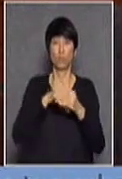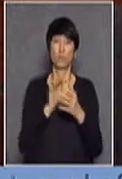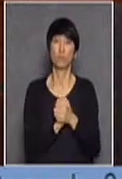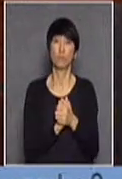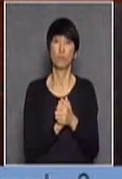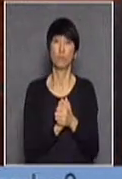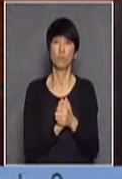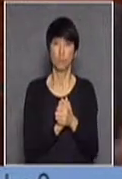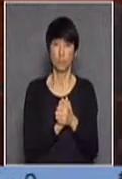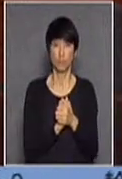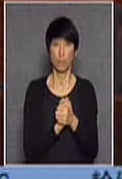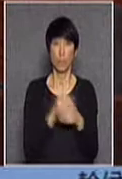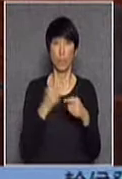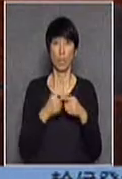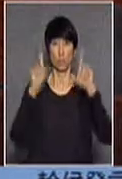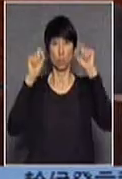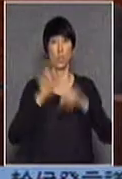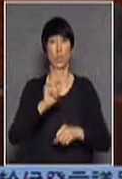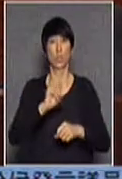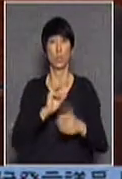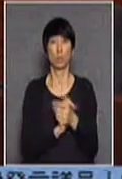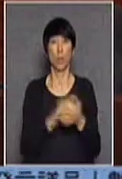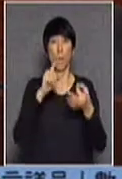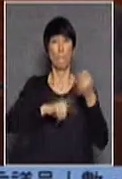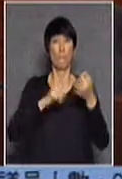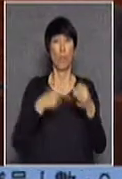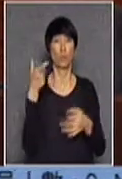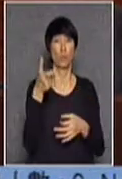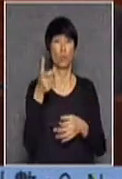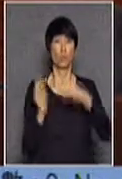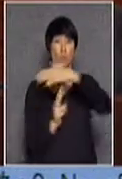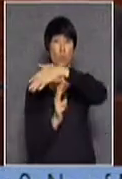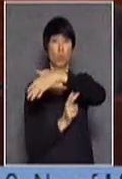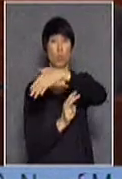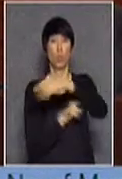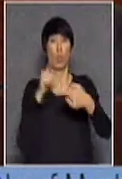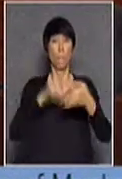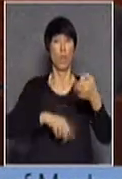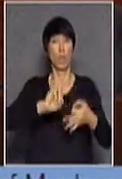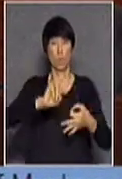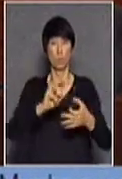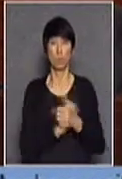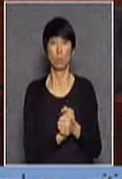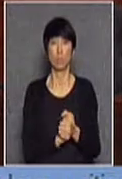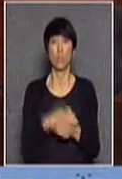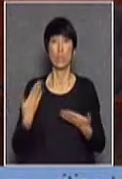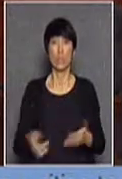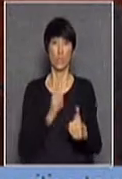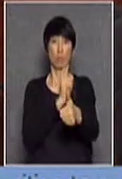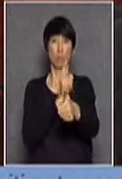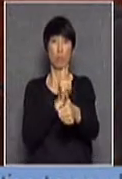一。咁其實個原理一樣，佢都係叫大埔，佢都係叫元朗墟嘅，係嘛？同家下所謂某啲人批評呢一個